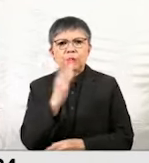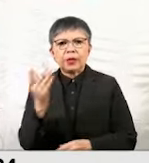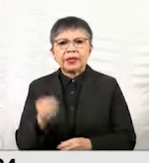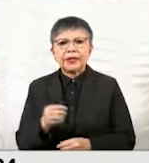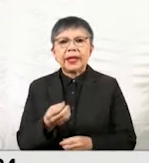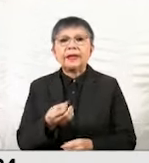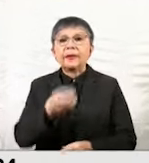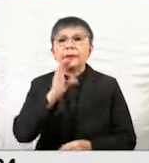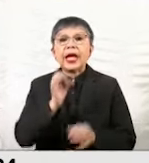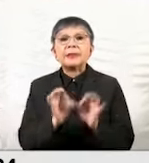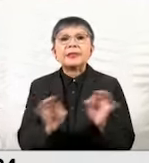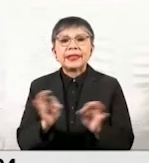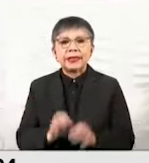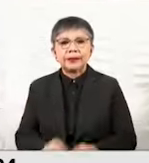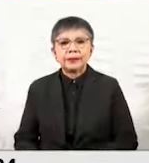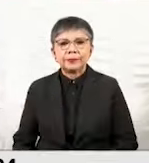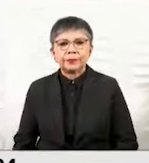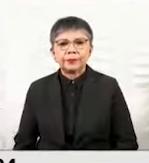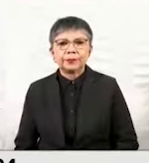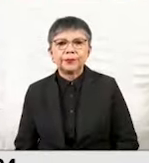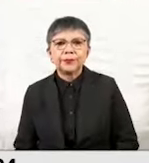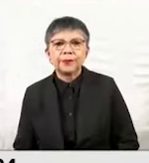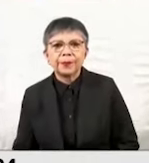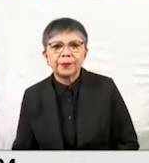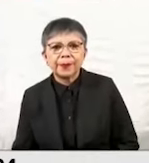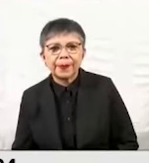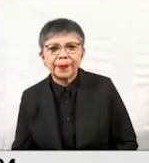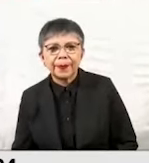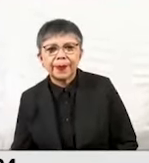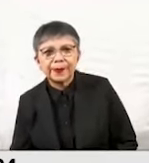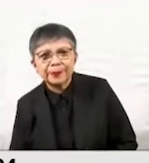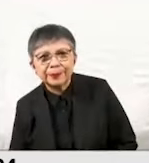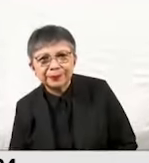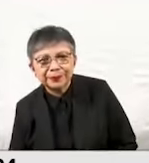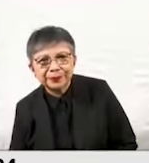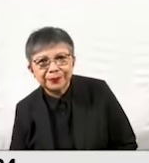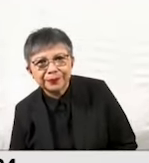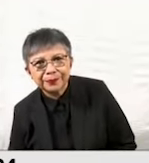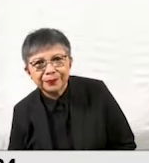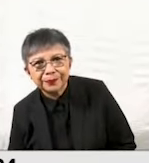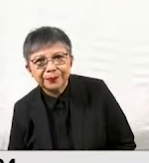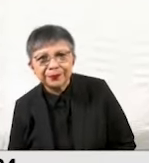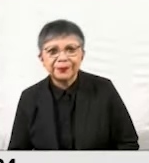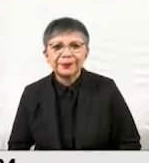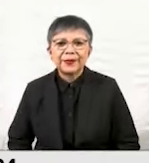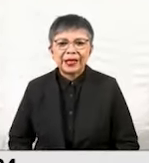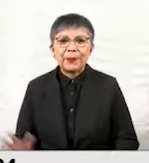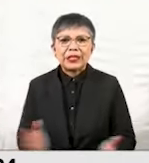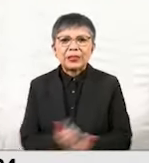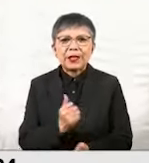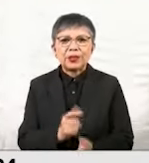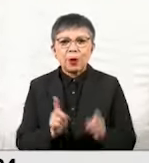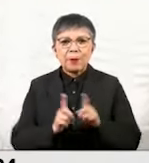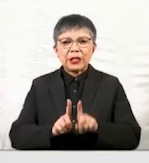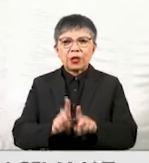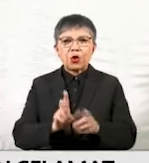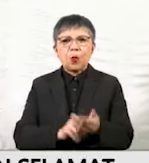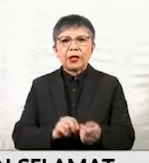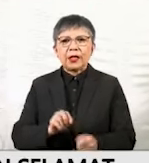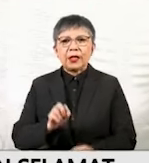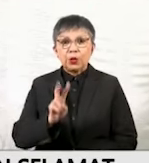Cukup bapak ingin ditambahkan waktunya masih panjang cukup sekarang kami beri kesempatan kepada pasangan calon